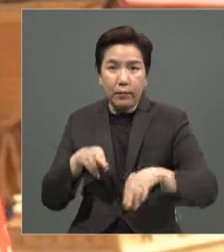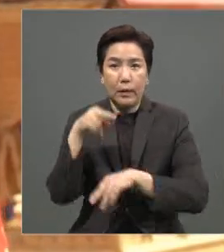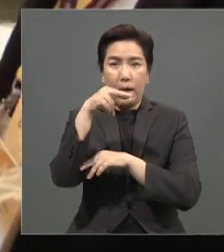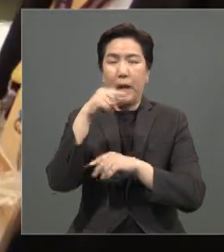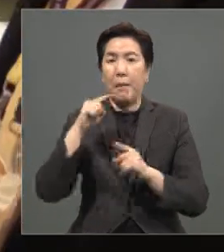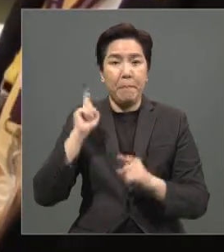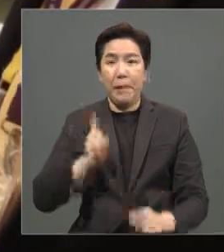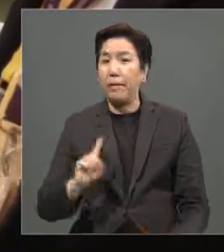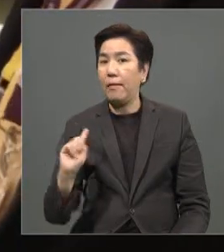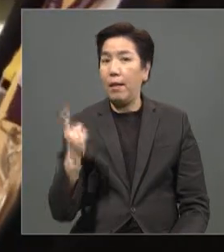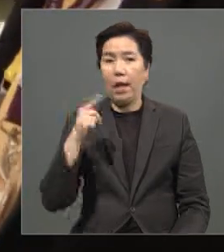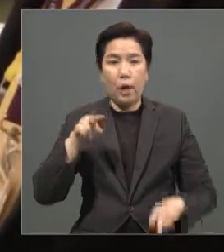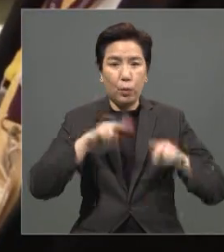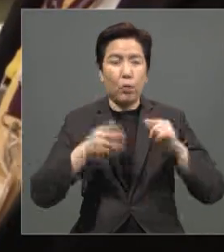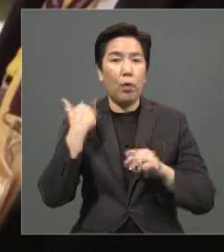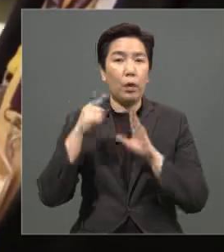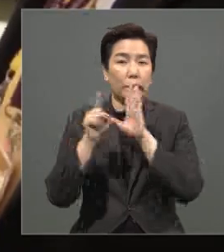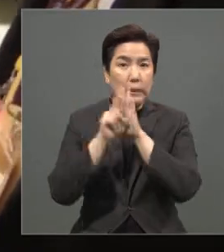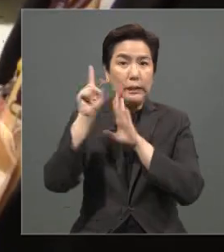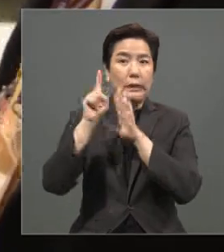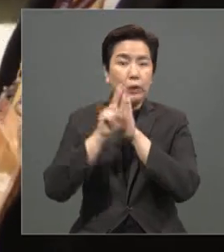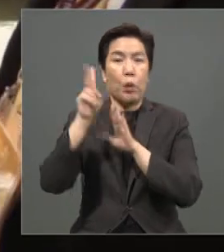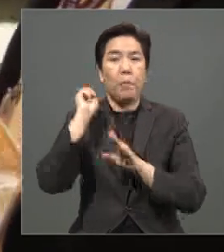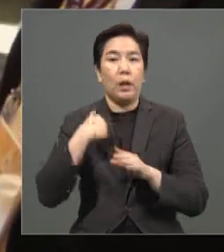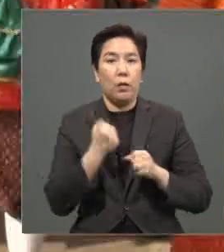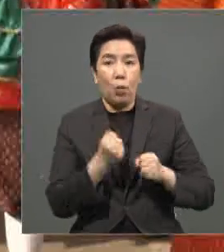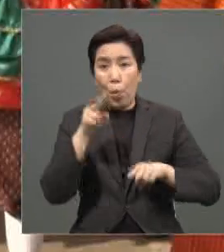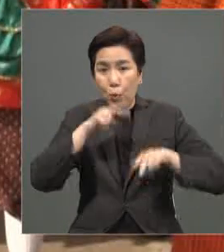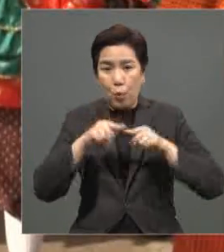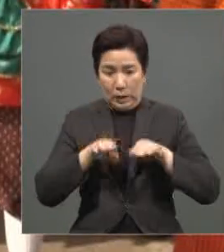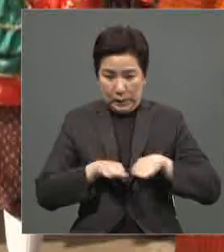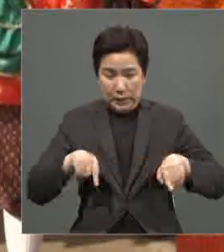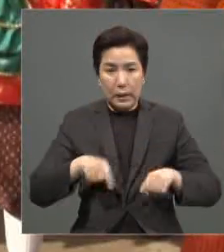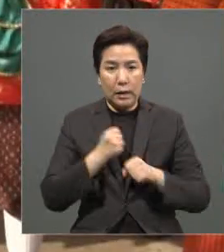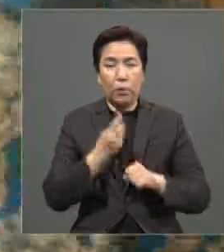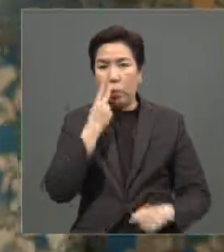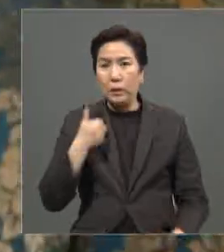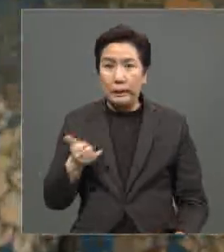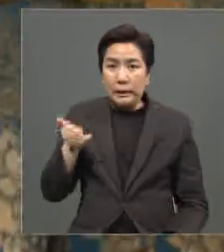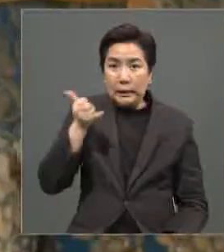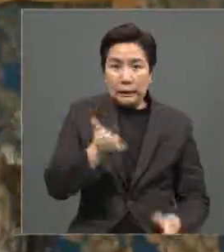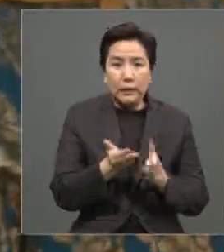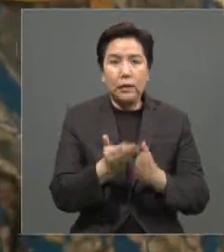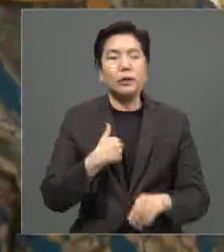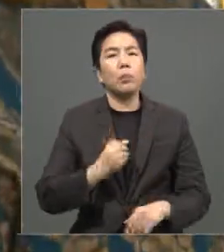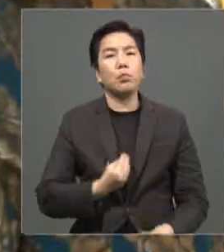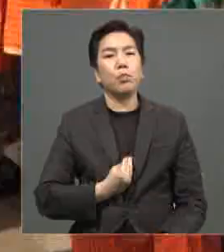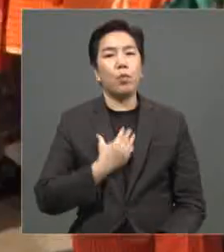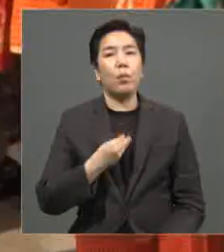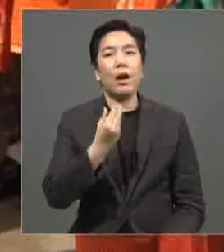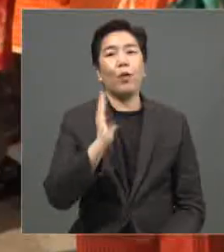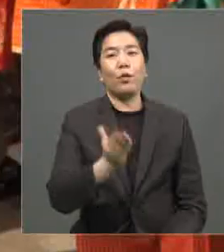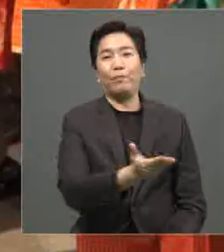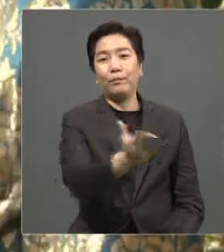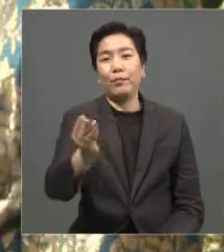งส์เป็นครั้งแรกหลังสองครั้งที่ผ่านมาทำหน้าที่เป็นผู้ควบคุมบนบกยิ่งสุดภาคภูมิใจและอยากเชิญชวนประชาชนรว